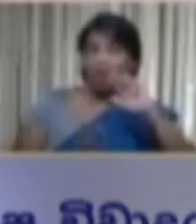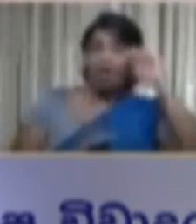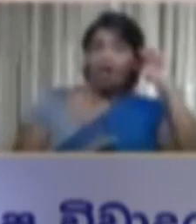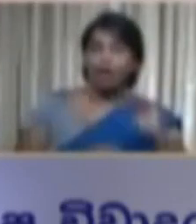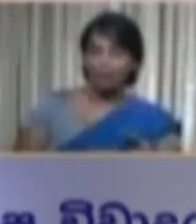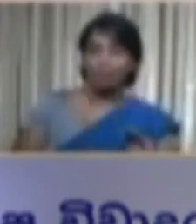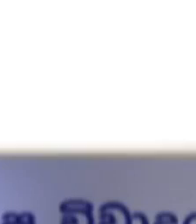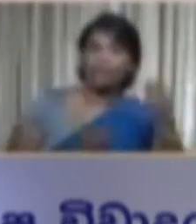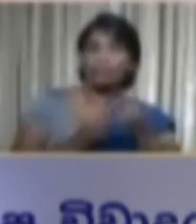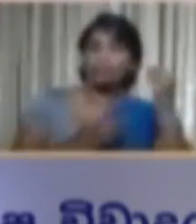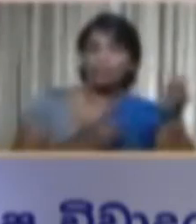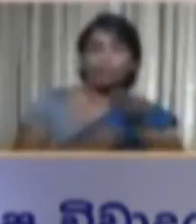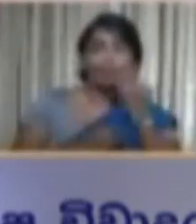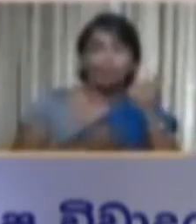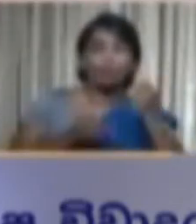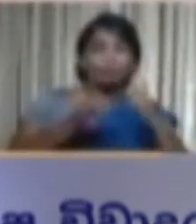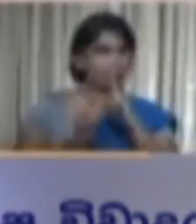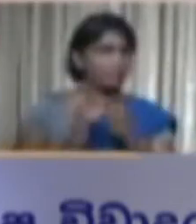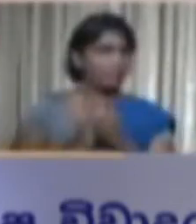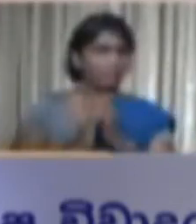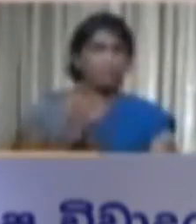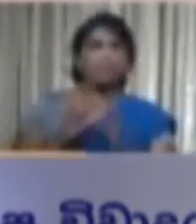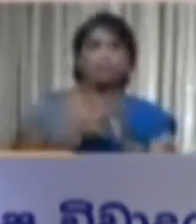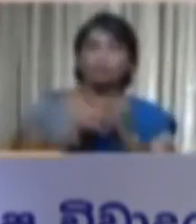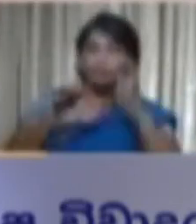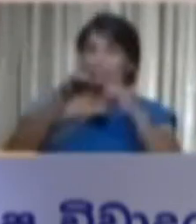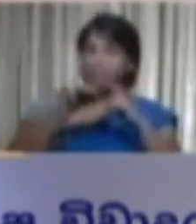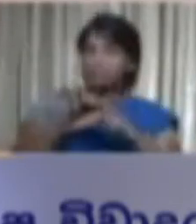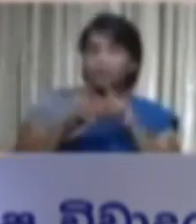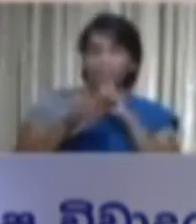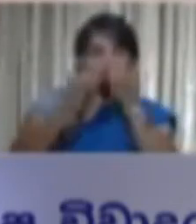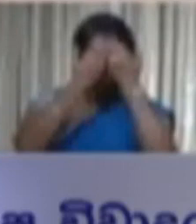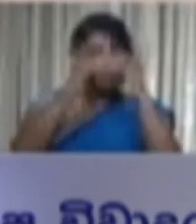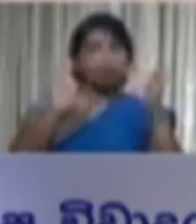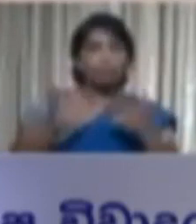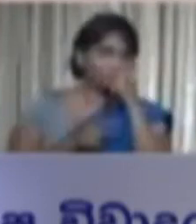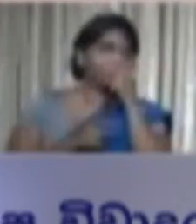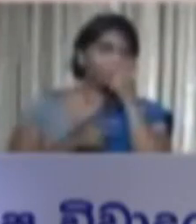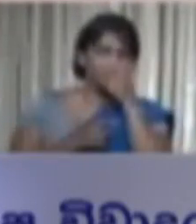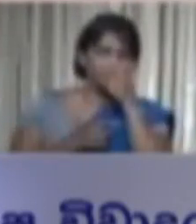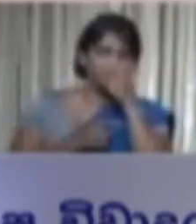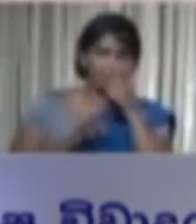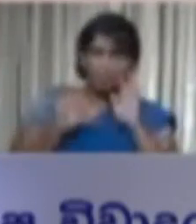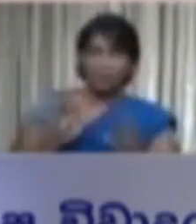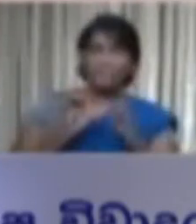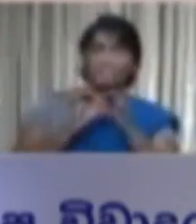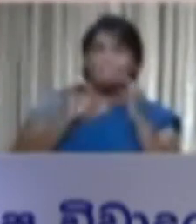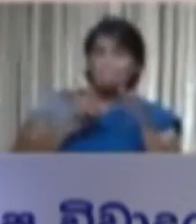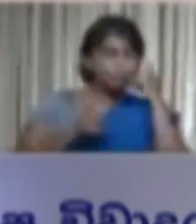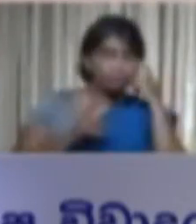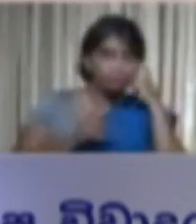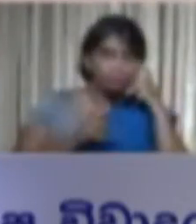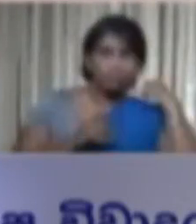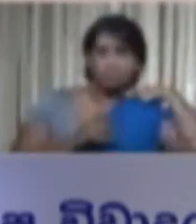ගණන් වලට මේක දෙන්න පුළුවන් කියලා ටෙන්ඩර් එකේ තියෙන මිල ගණන් උත් දානවා ටෙන්ඩර් එකක් කියන්නේ ඒක විවෘත කරලා ප්‍රදාන කරන තෙක් රහසක් හැබැයි බැසිල් රෝවන රාජපක්ෂ දන්නව